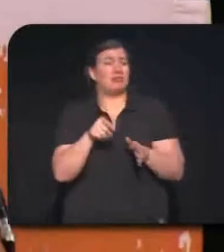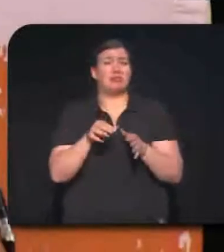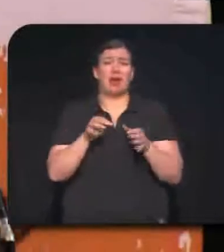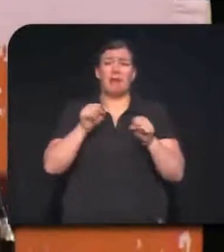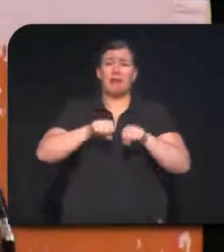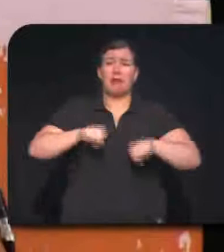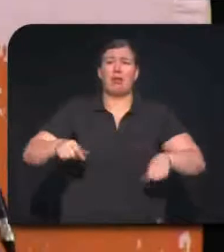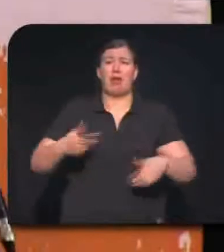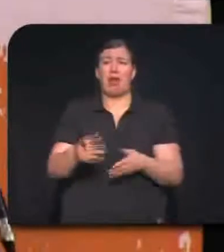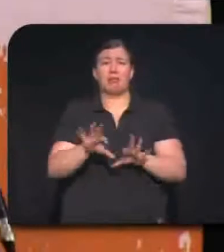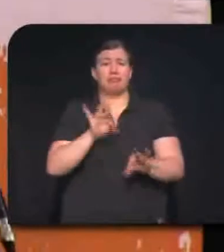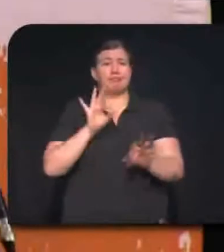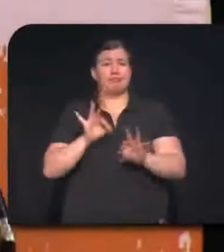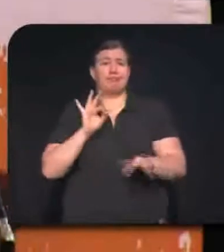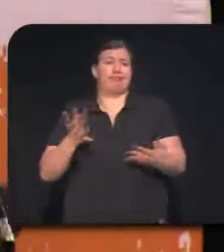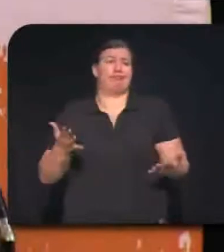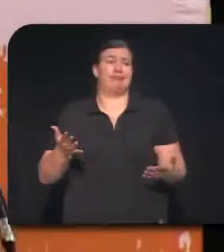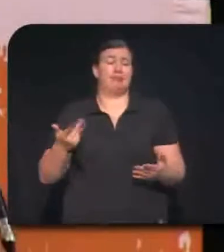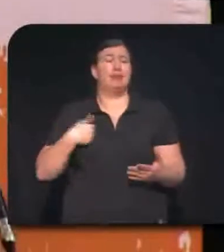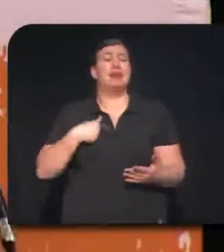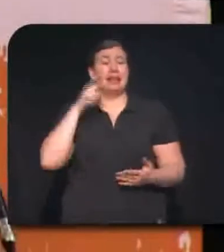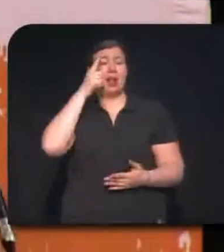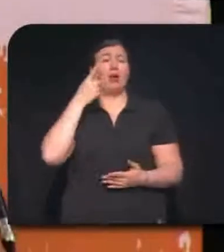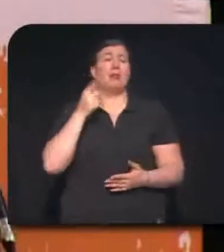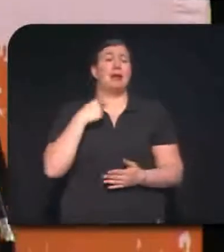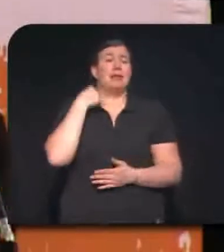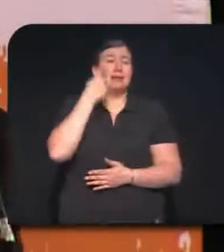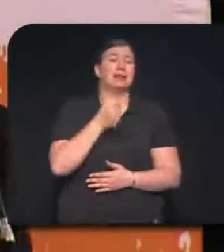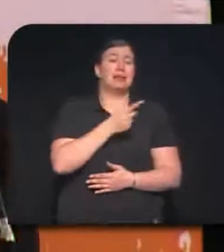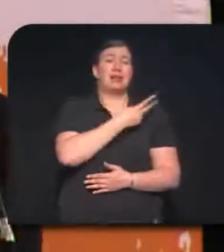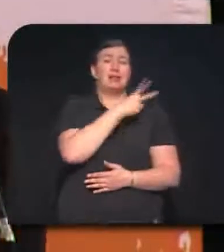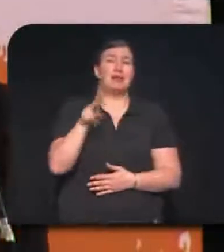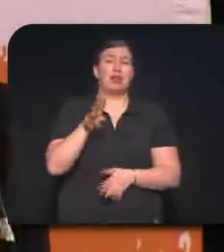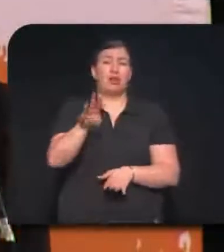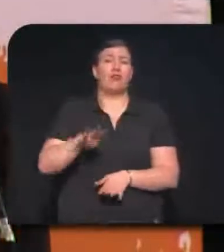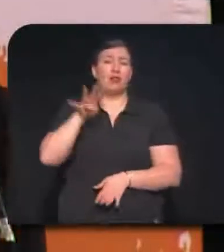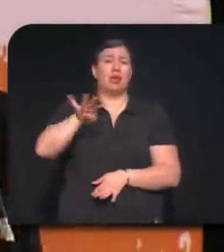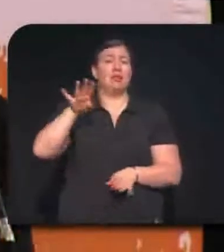it is possible of the Twitter and we need it